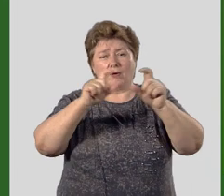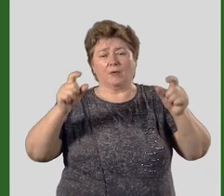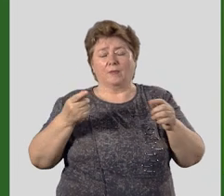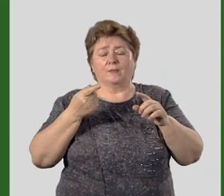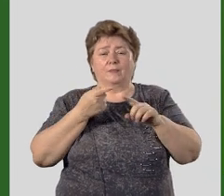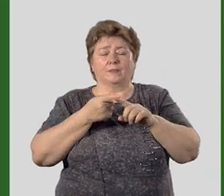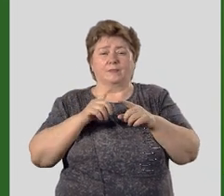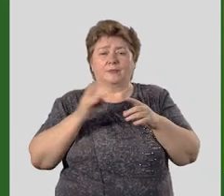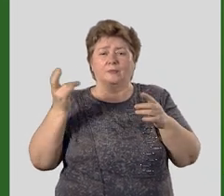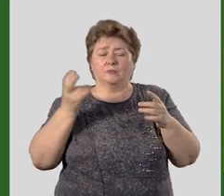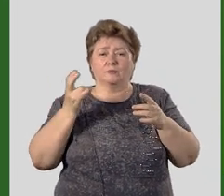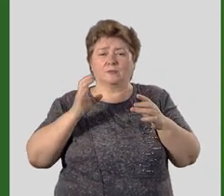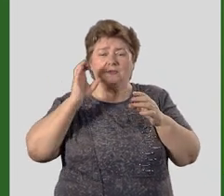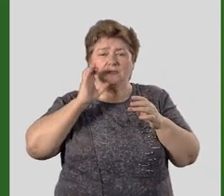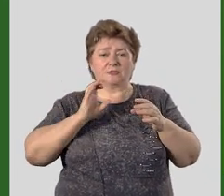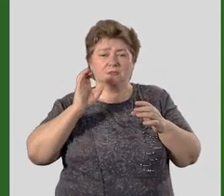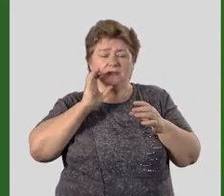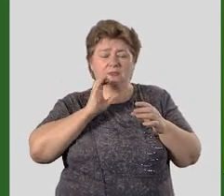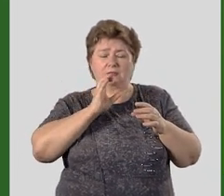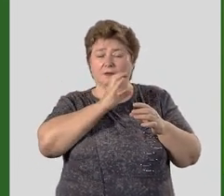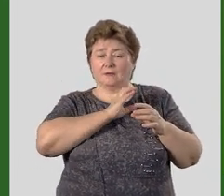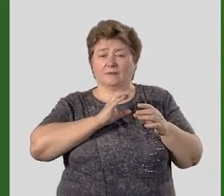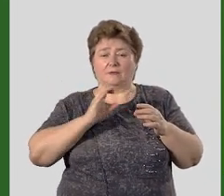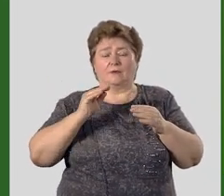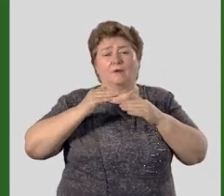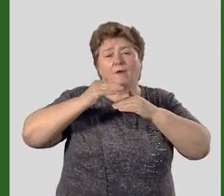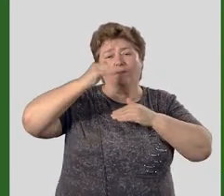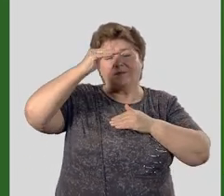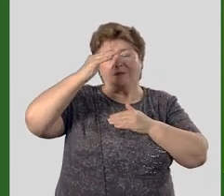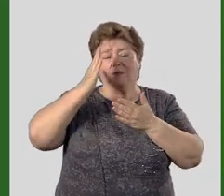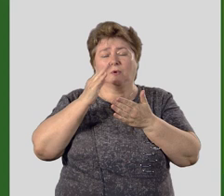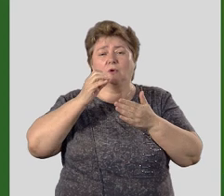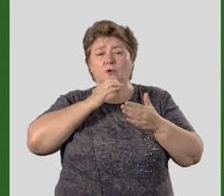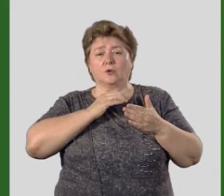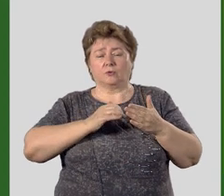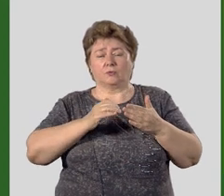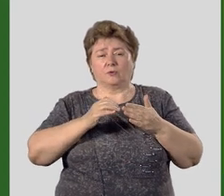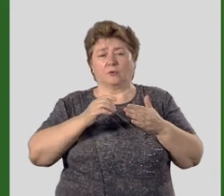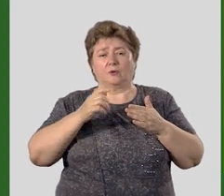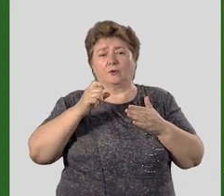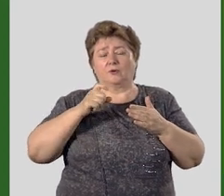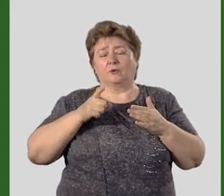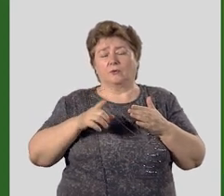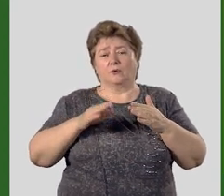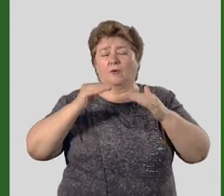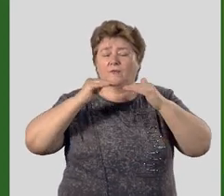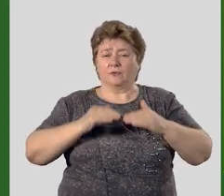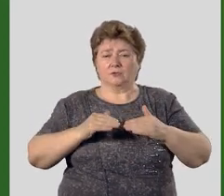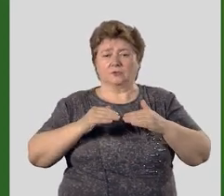При этом север – S показывают вверху, юг – U –